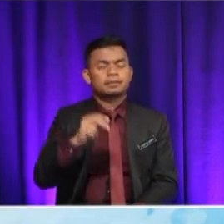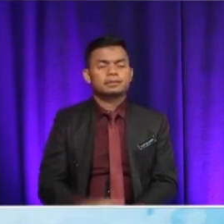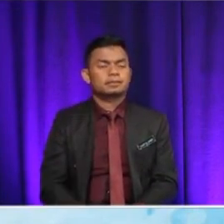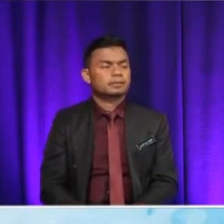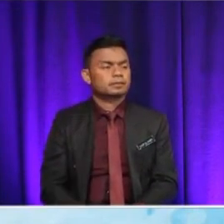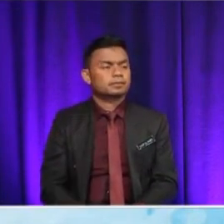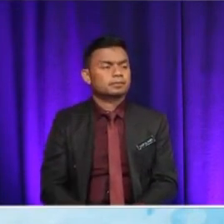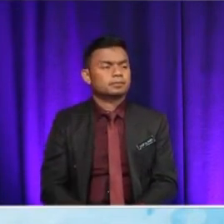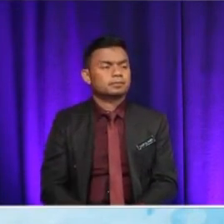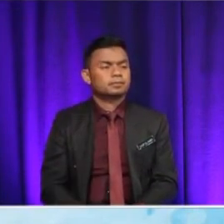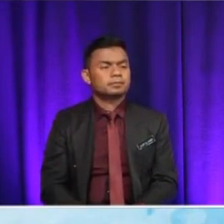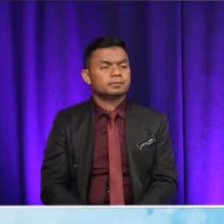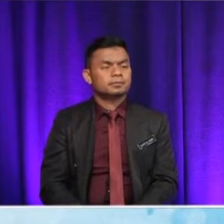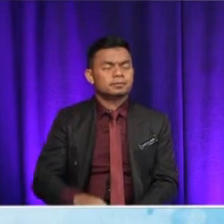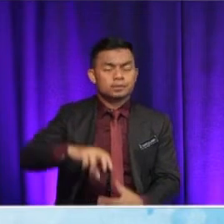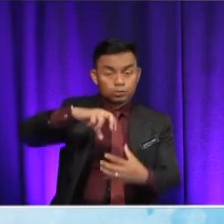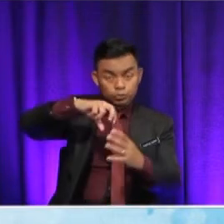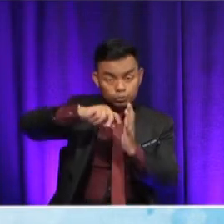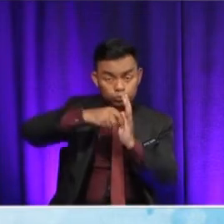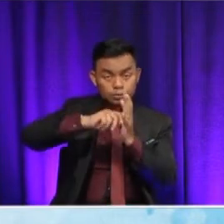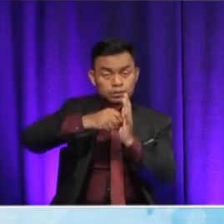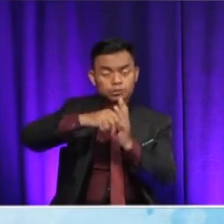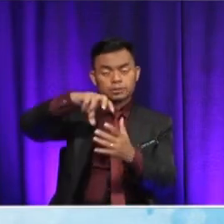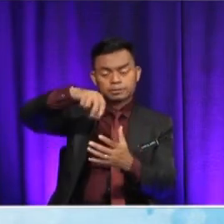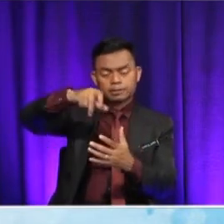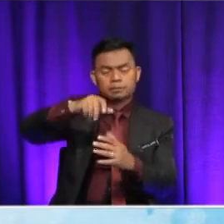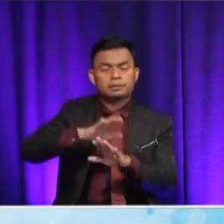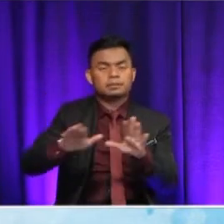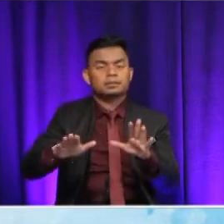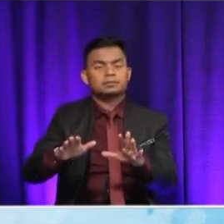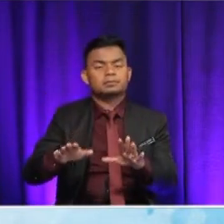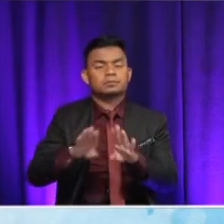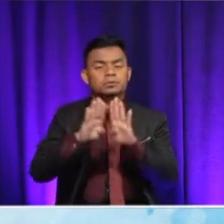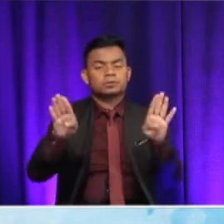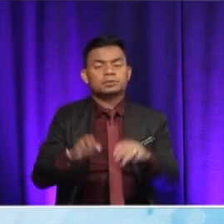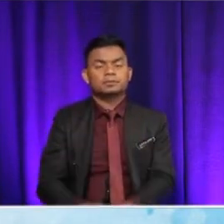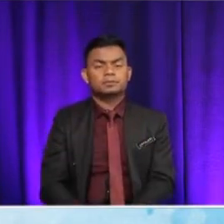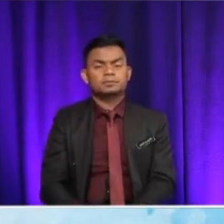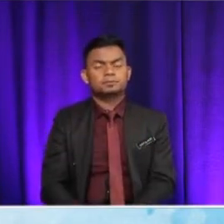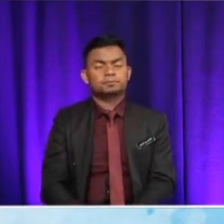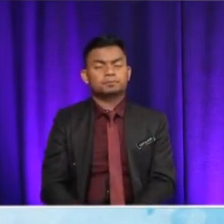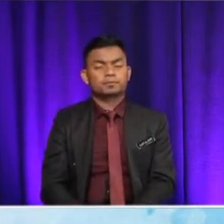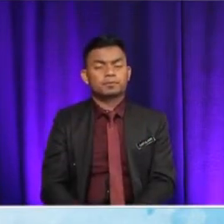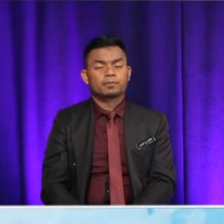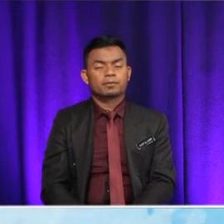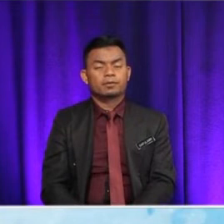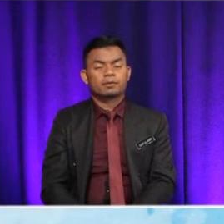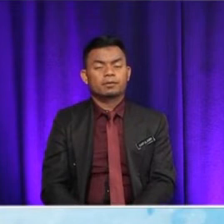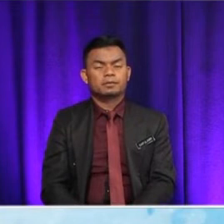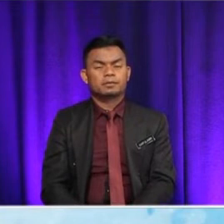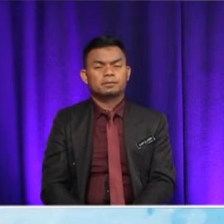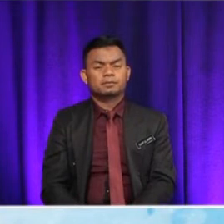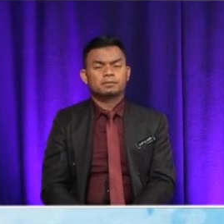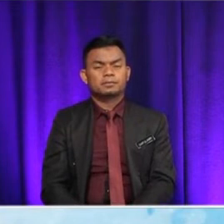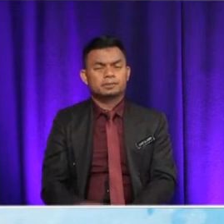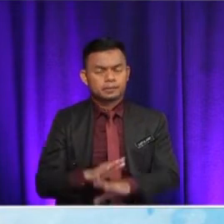Kunci paip tak buka. Oh, rupanya dah pasang elok. Betul, terima kasih. Rupanya kunci paip daripada agihan tu tak buka. Memanglah